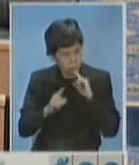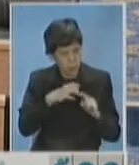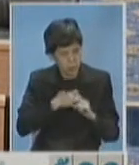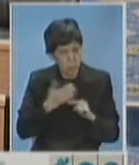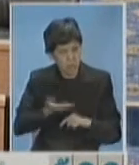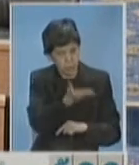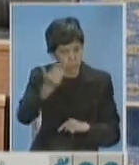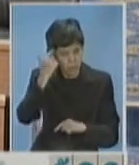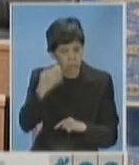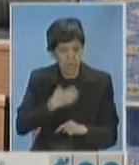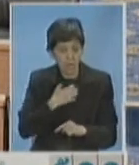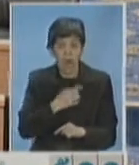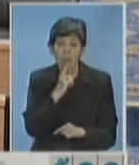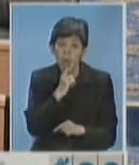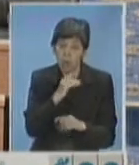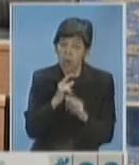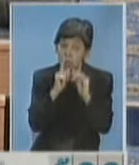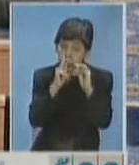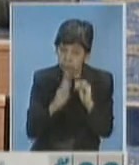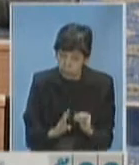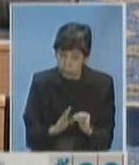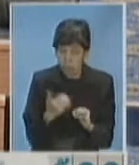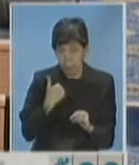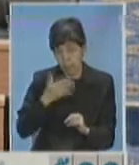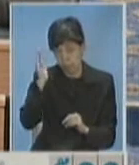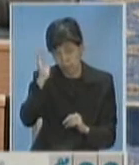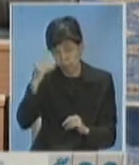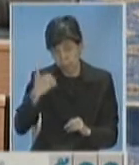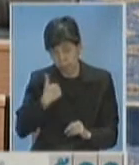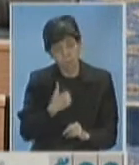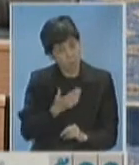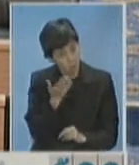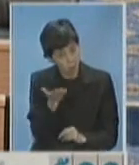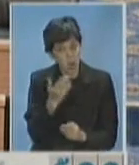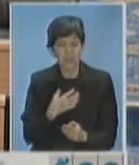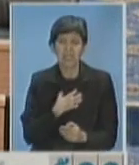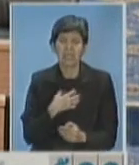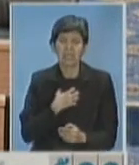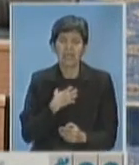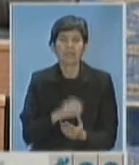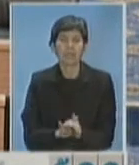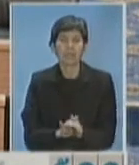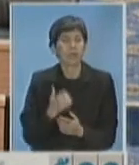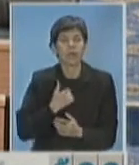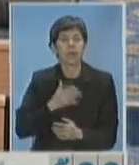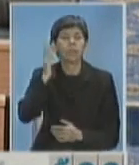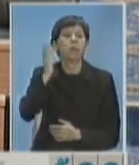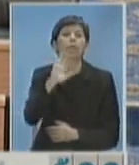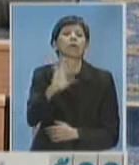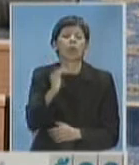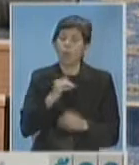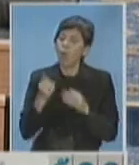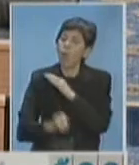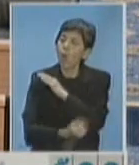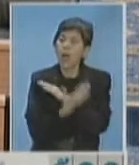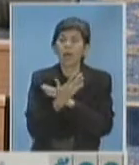แจ้งต่อที่ประชุมนั่นคือเมื่อถึงรายมาตราที่มีการอภิปรายไปแล้วเนี่ยก็ขอให้ท่านวัชระเนี่ยได้สละสิทธิ์ในการอภิปรายเพื่อเปิดโอ